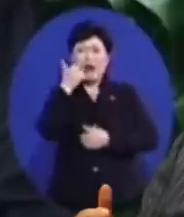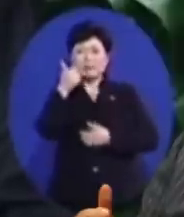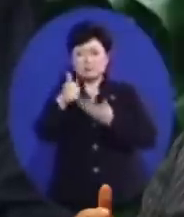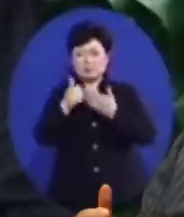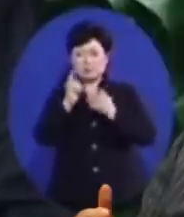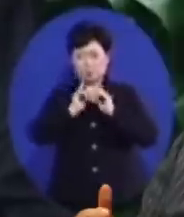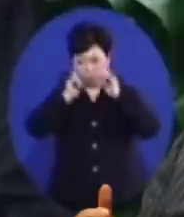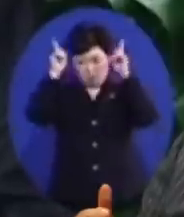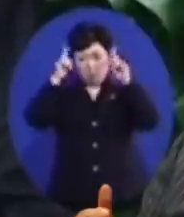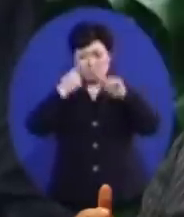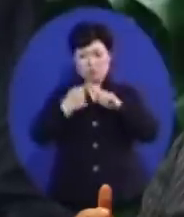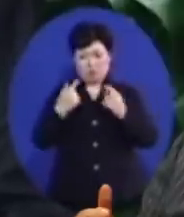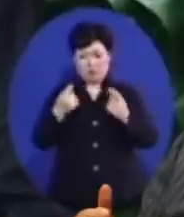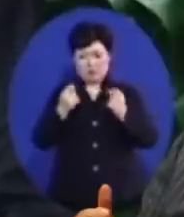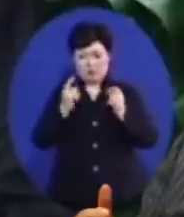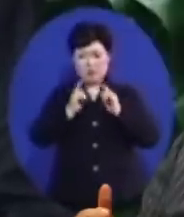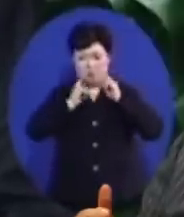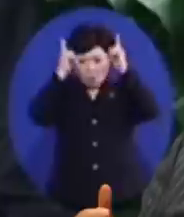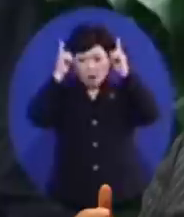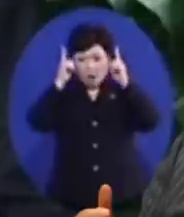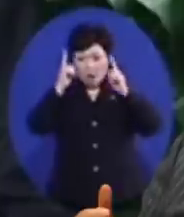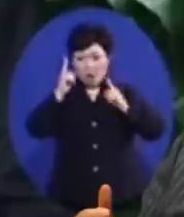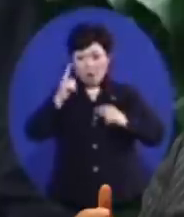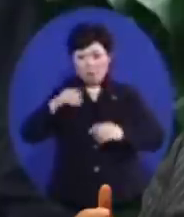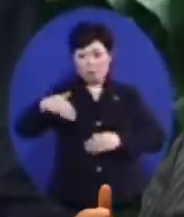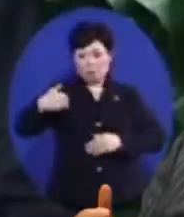내죠. 화를 낼 줄 모르는 아버지는